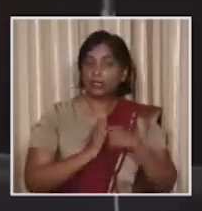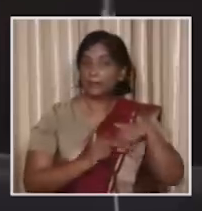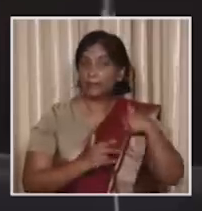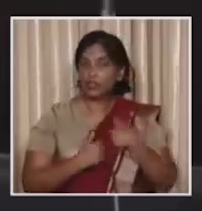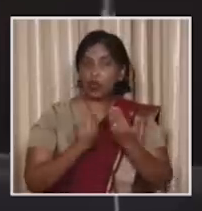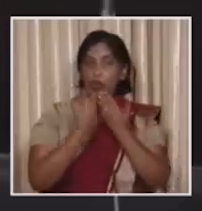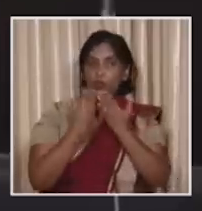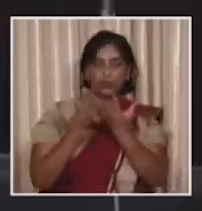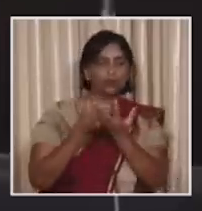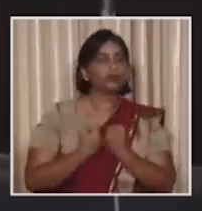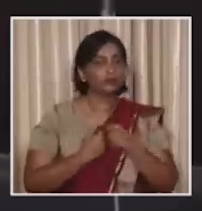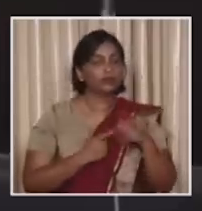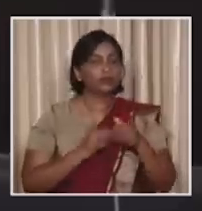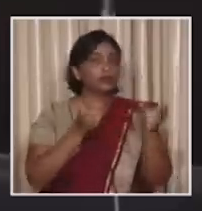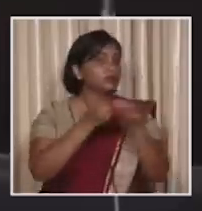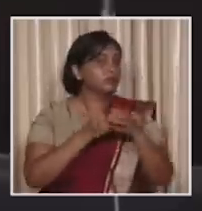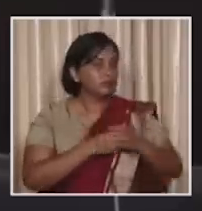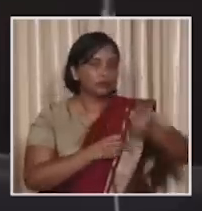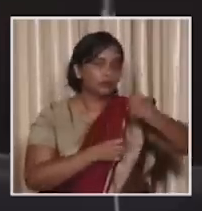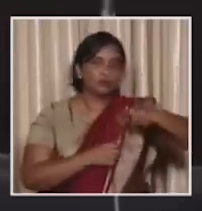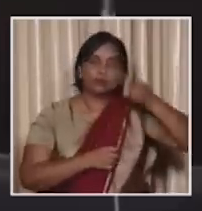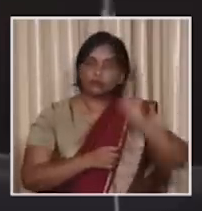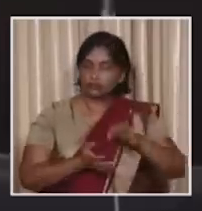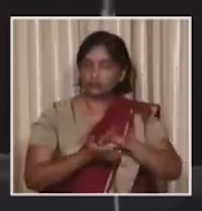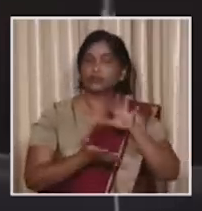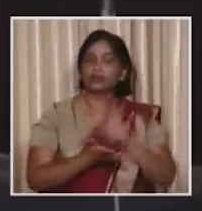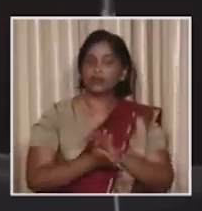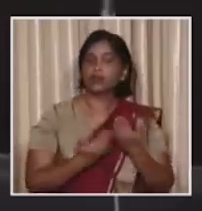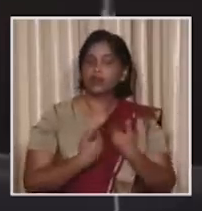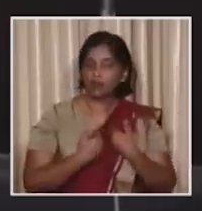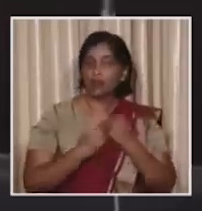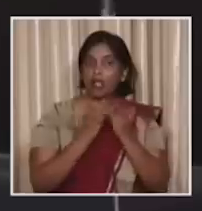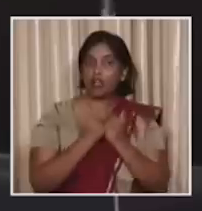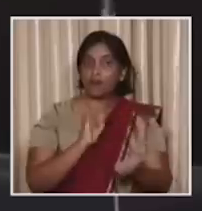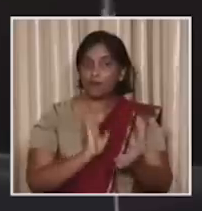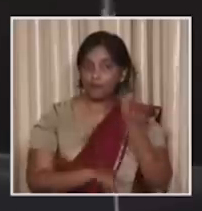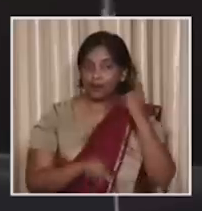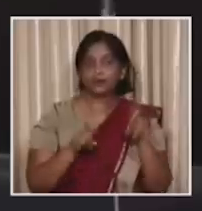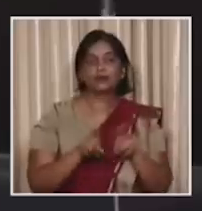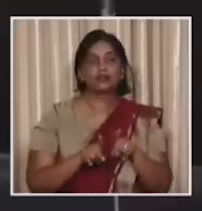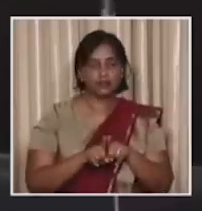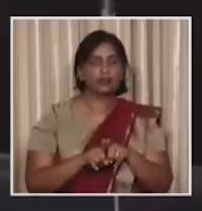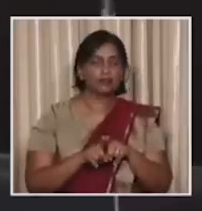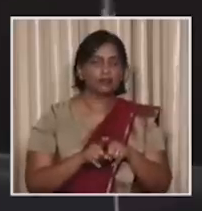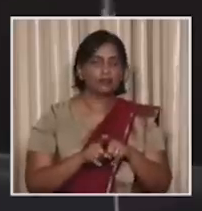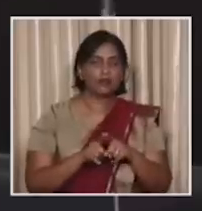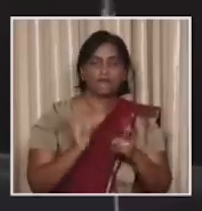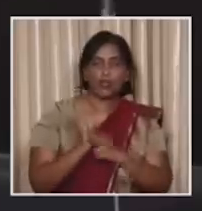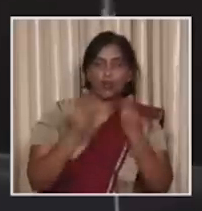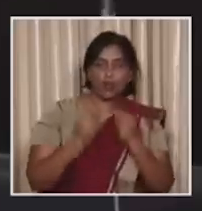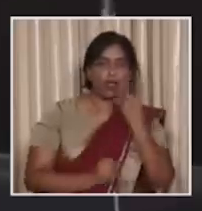නීතිපතිතුමාගේ උපදෙස් අරගෙන ඒ පාර්ශ්වයන් එක්ක එකඟතාවයකට ආවා. අපි වැඩි ලකුණු ප්‍රමාණය අනුව මේ ටික පුරප්පාඩු